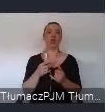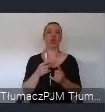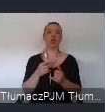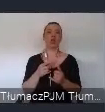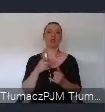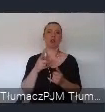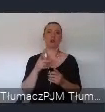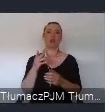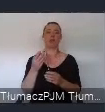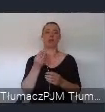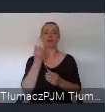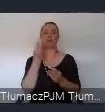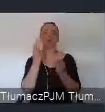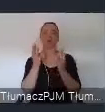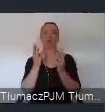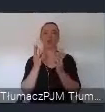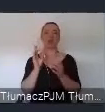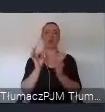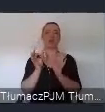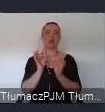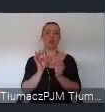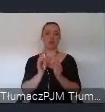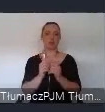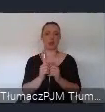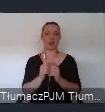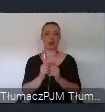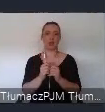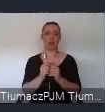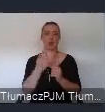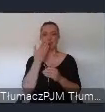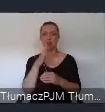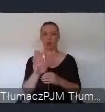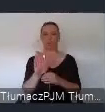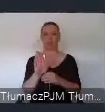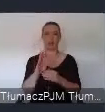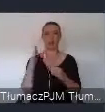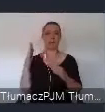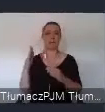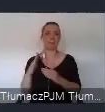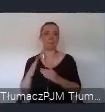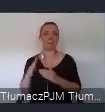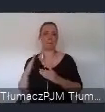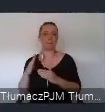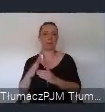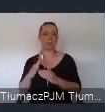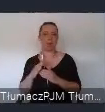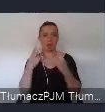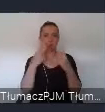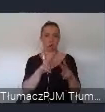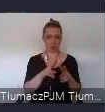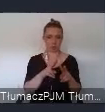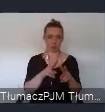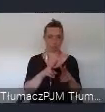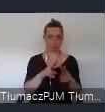taka ważna informacja. Po pierwsze, pojawia się minimalny udział ciepła spoza w takim systemie od 2026 roku w